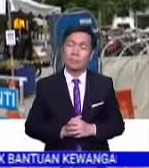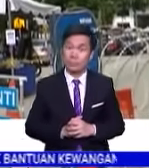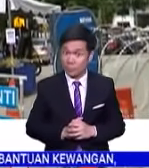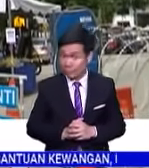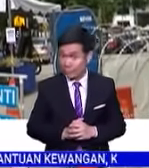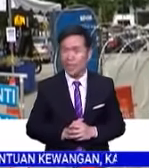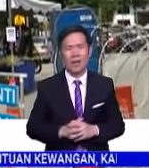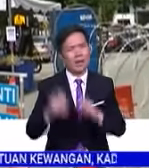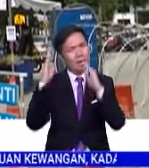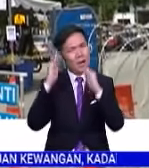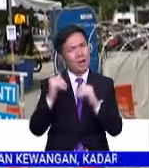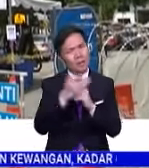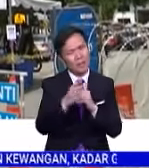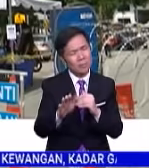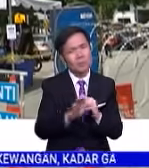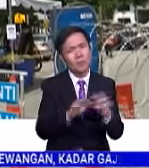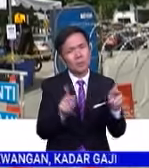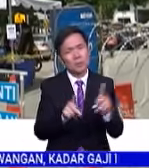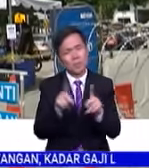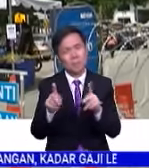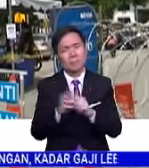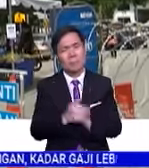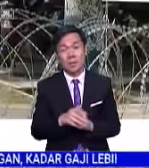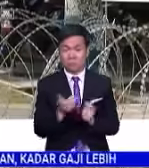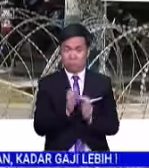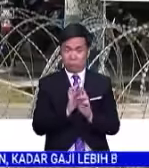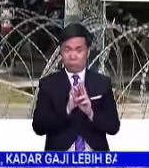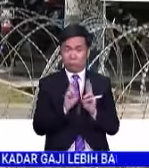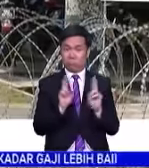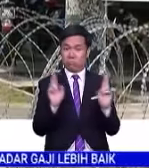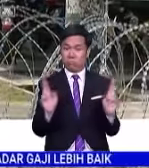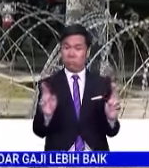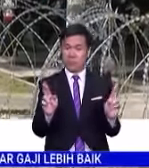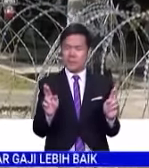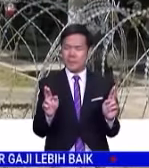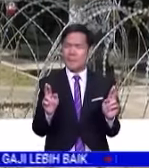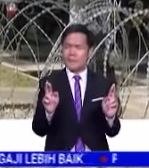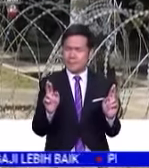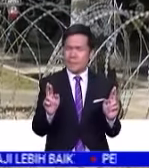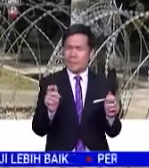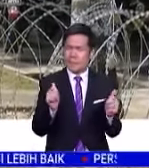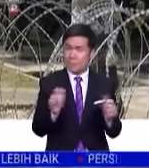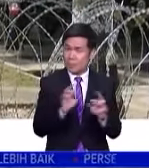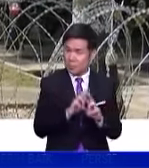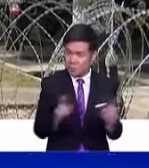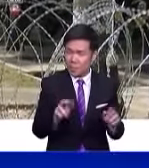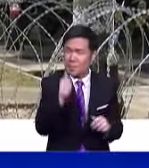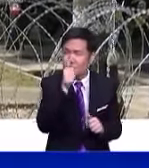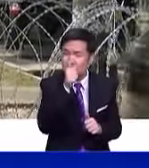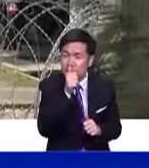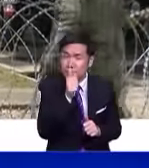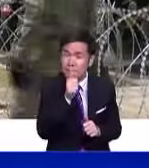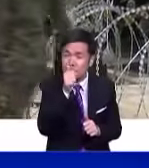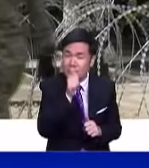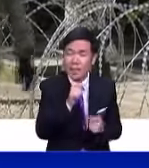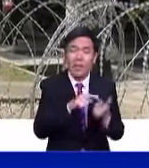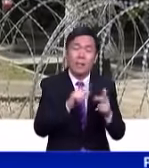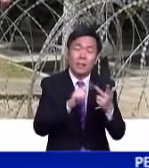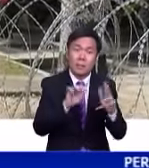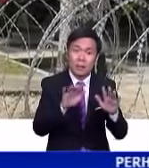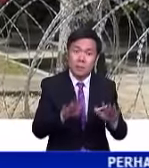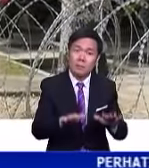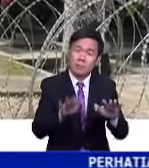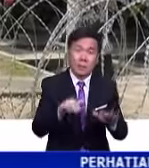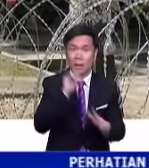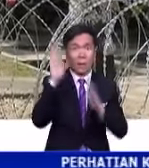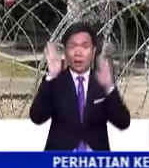penduduk-penduduk dapat mempunyai kesiapsiagaan yang kuat. Bersabar dan banyak bertenang